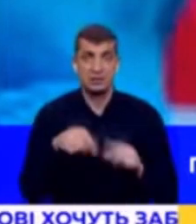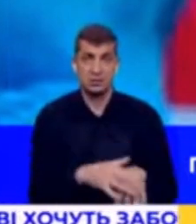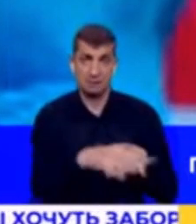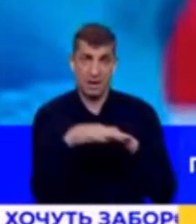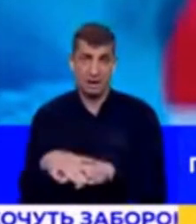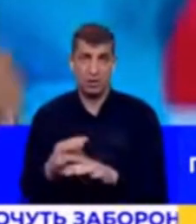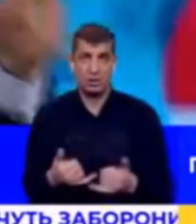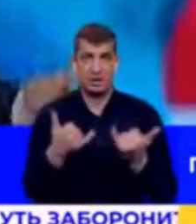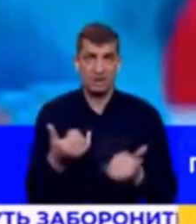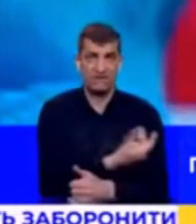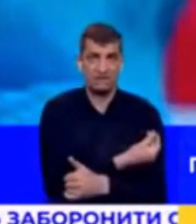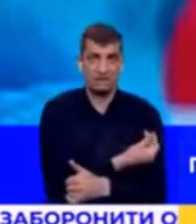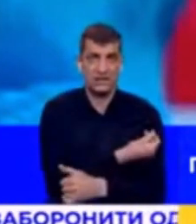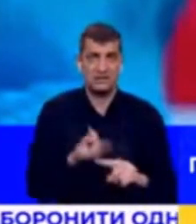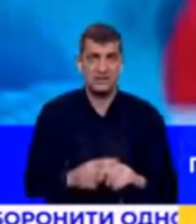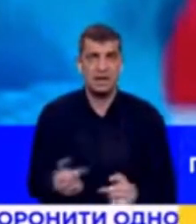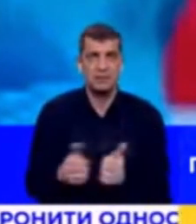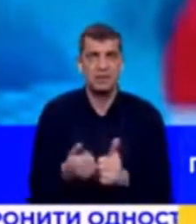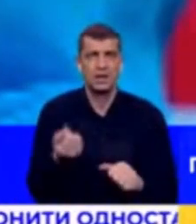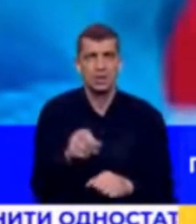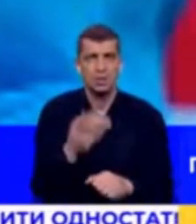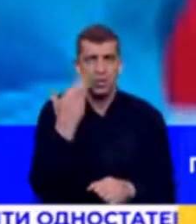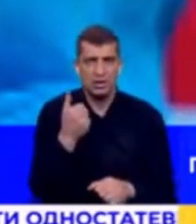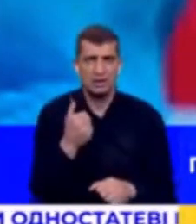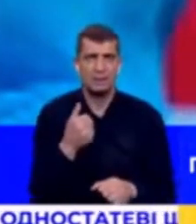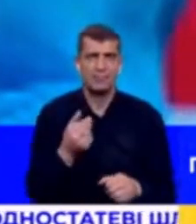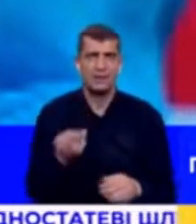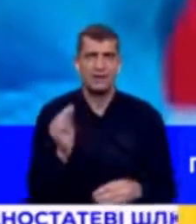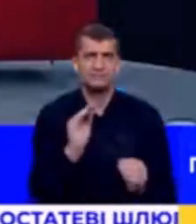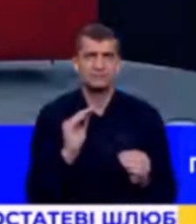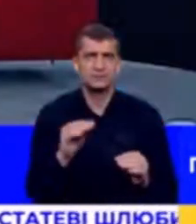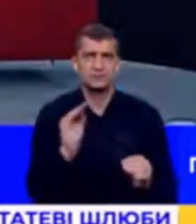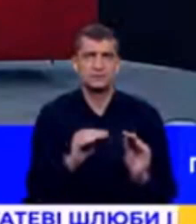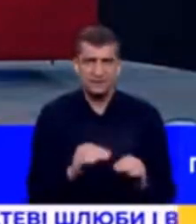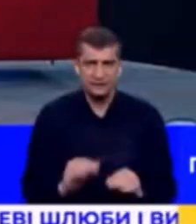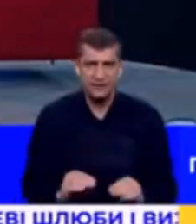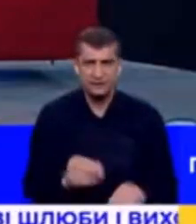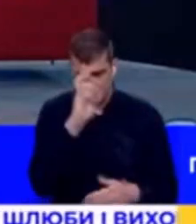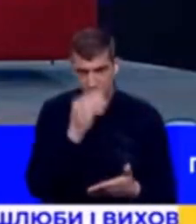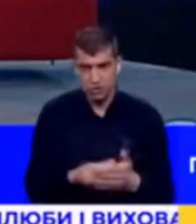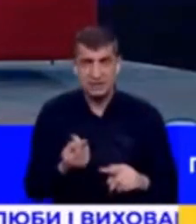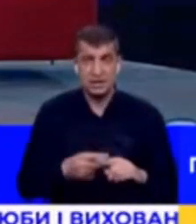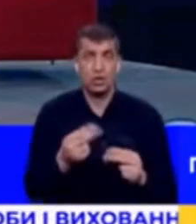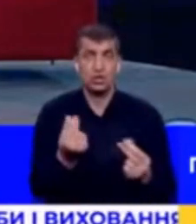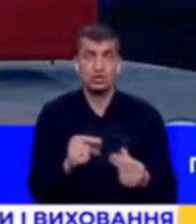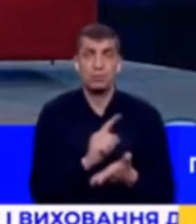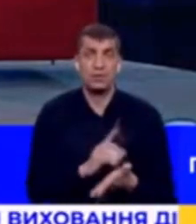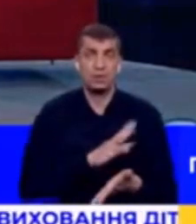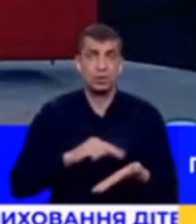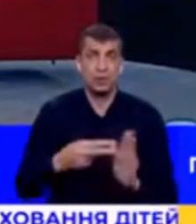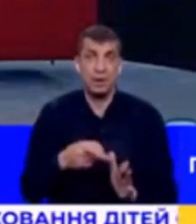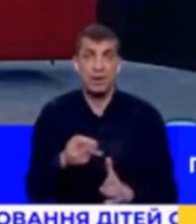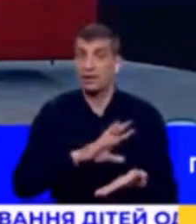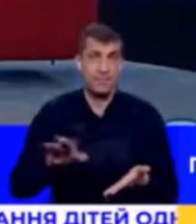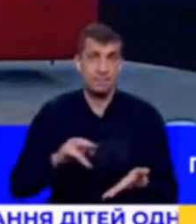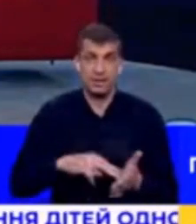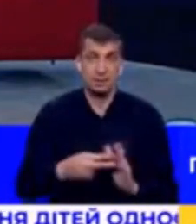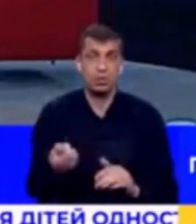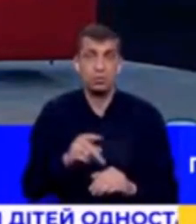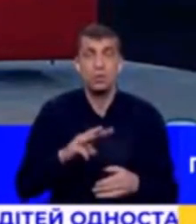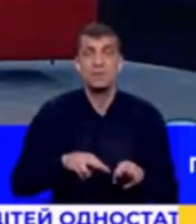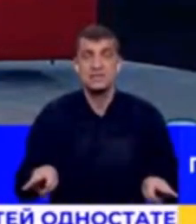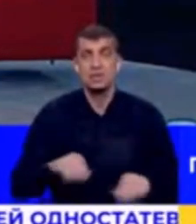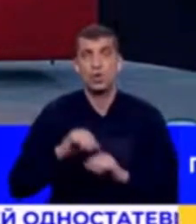на вакцинацію. Це при тому, що коли верстався бюджет, ці кошти повинні були бути передбачені, але їх не передбачили. Тому